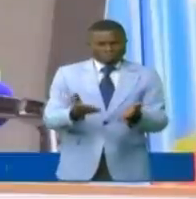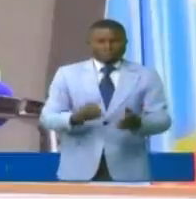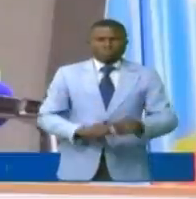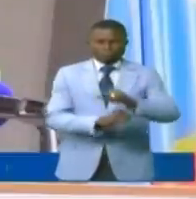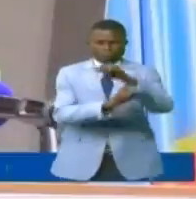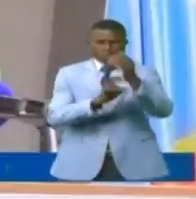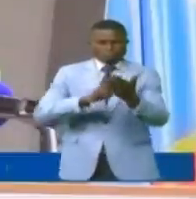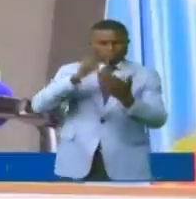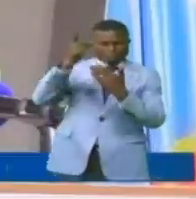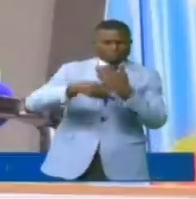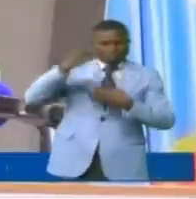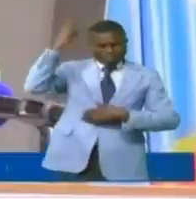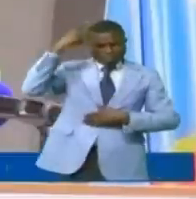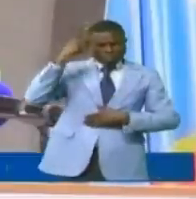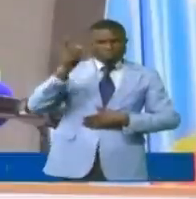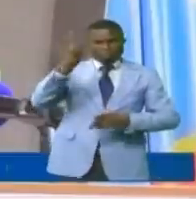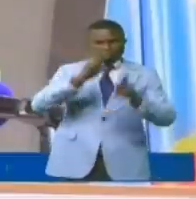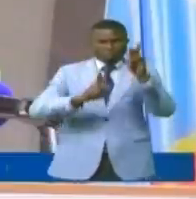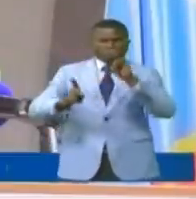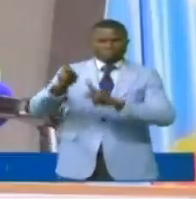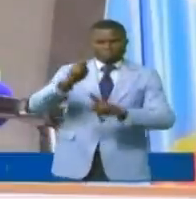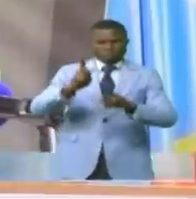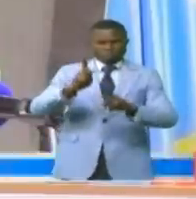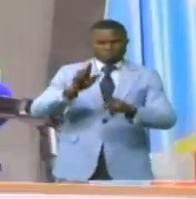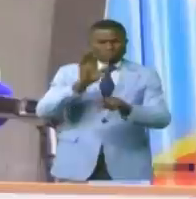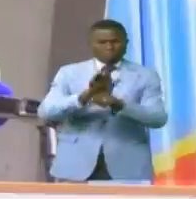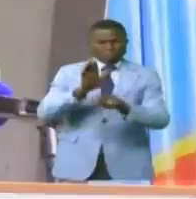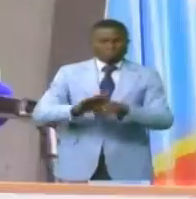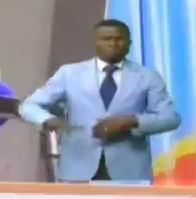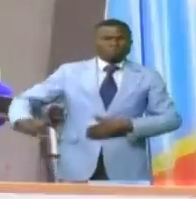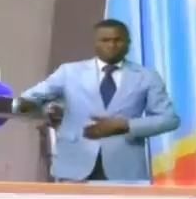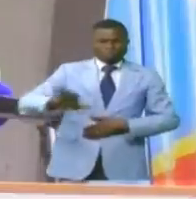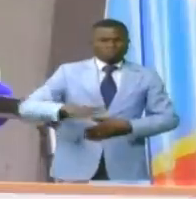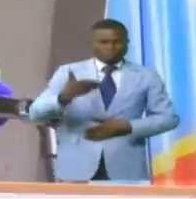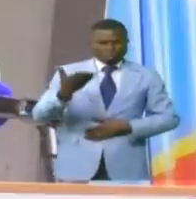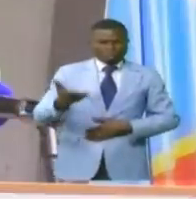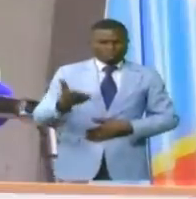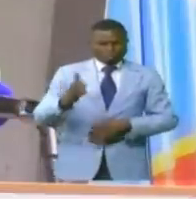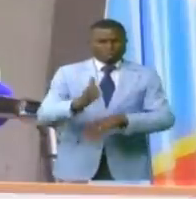les prochaines politiques publiques de nos différents pays.